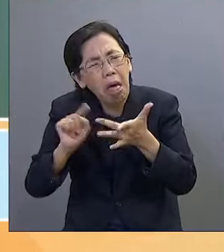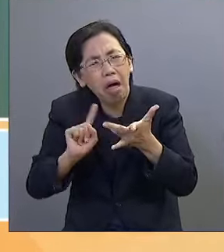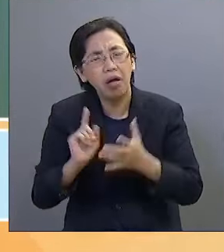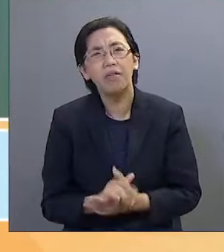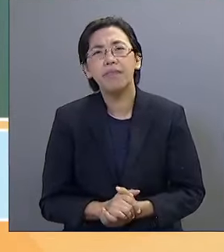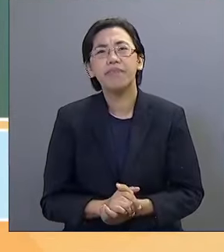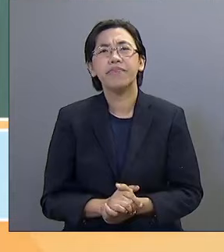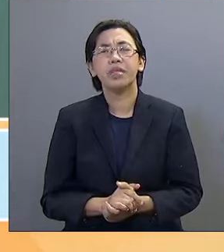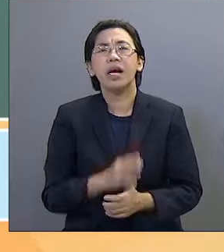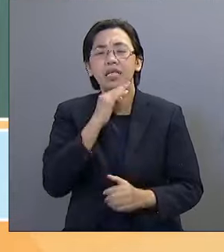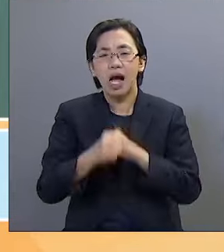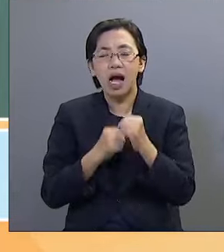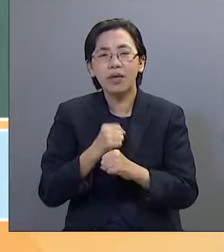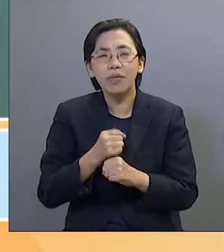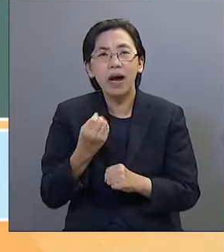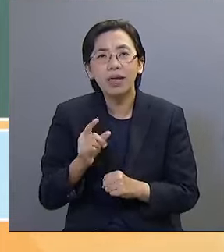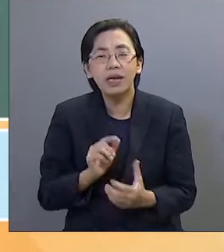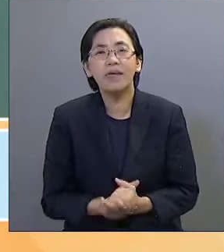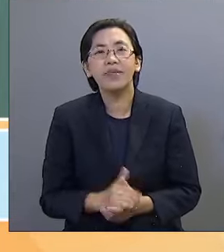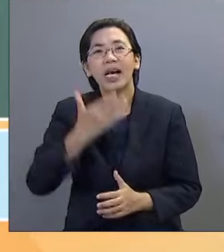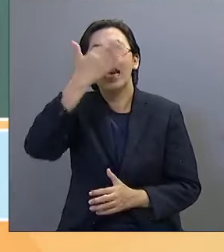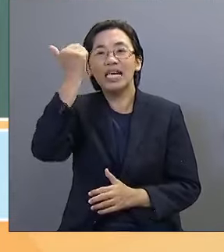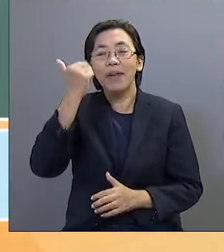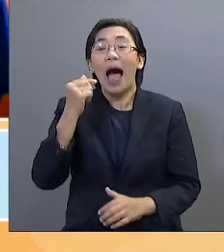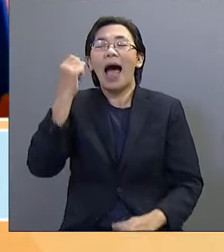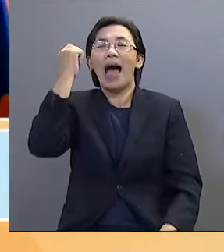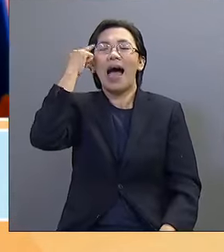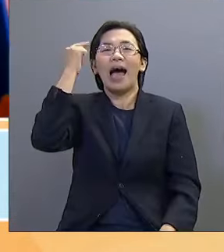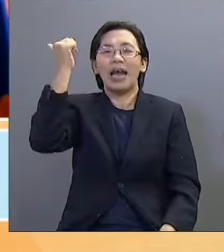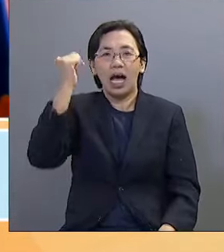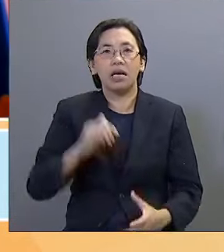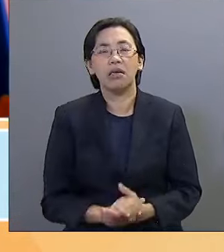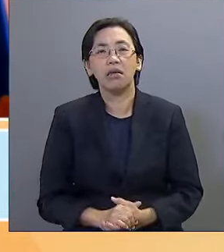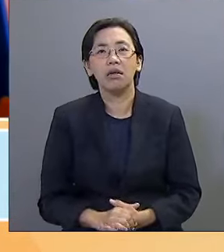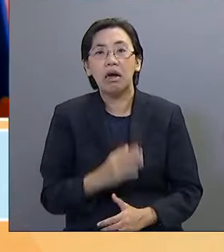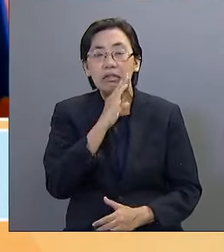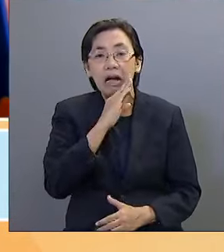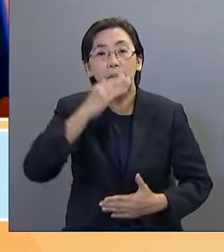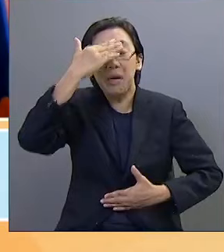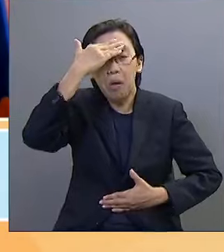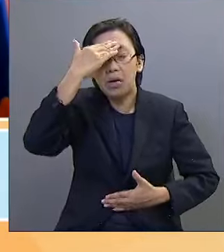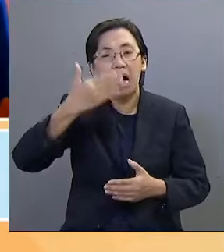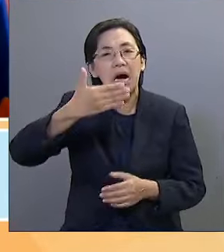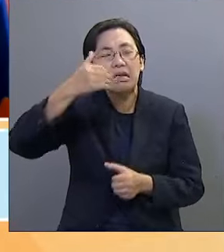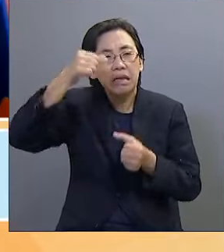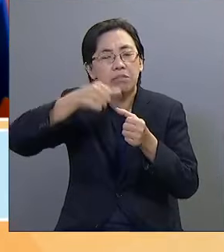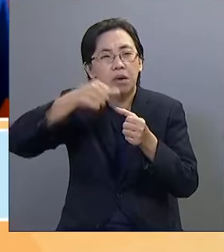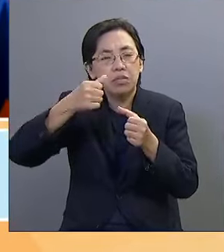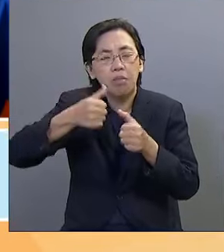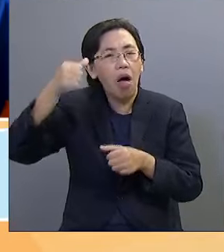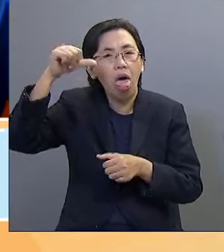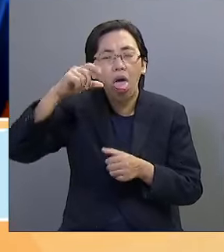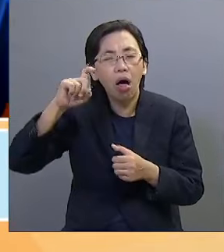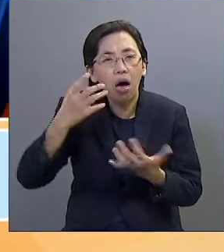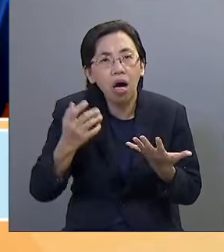์ถ้าหลงลืมตามอายุเนี่ยก็แค่หลงลืมแล้วก็นึกได้นะคร ับ แต่ว่าถ้าเกิดตาอัลไซเมอร์เนี่ยเขาจะ